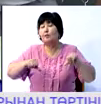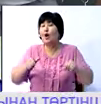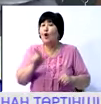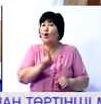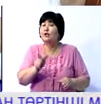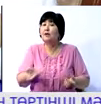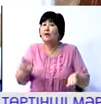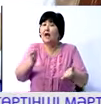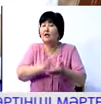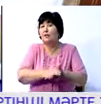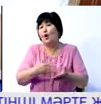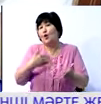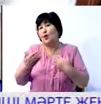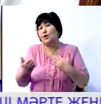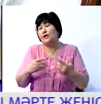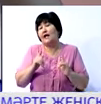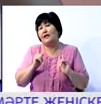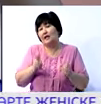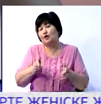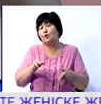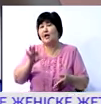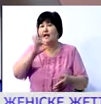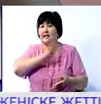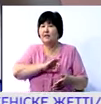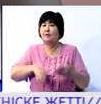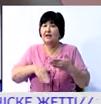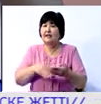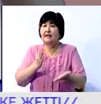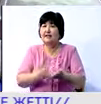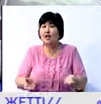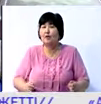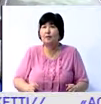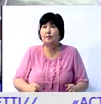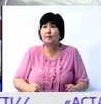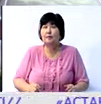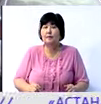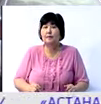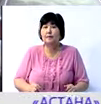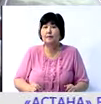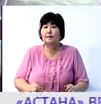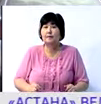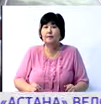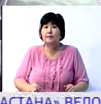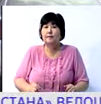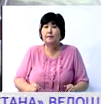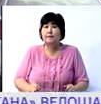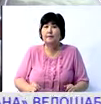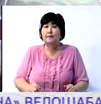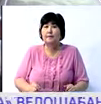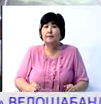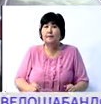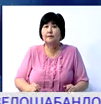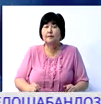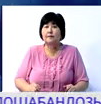тарапты татуластырып, өзара келісімге келуіне септігін тигізді. Әкімдер Жолтаев, Иса Шәріп, Қанат Махамбетов, Қызылорда телеарнасы,